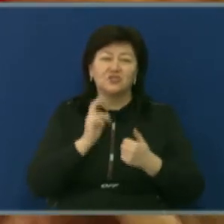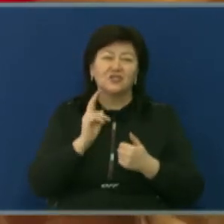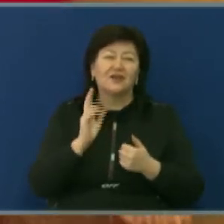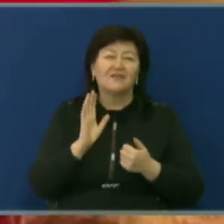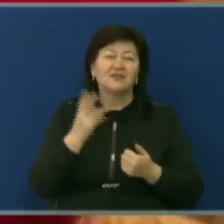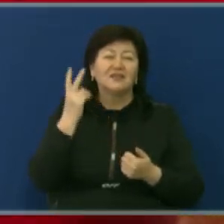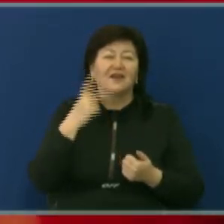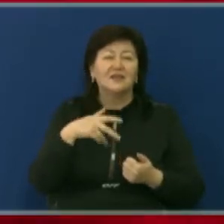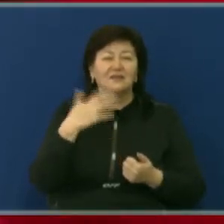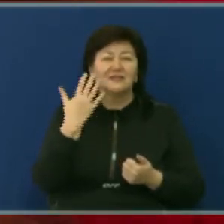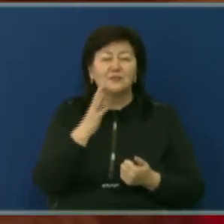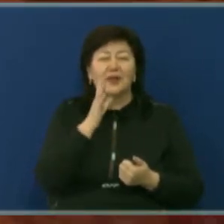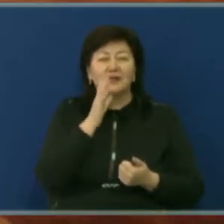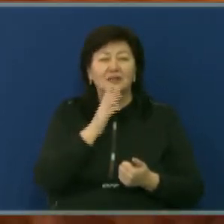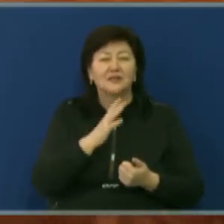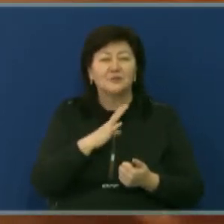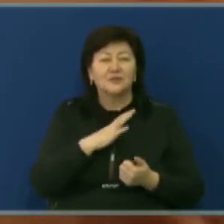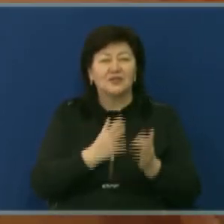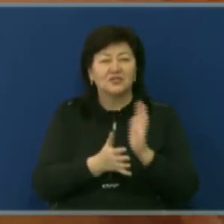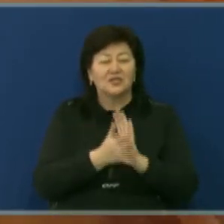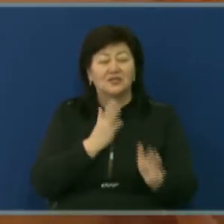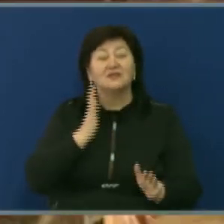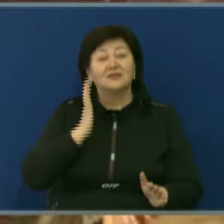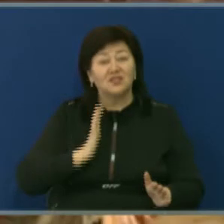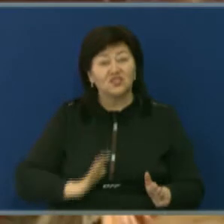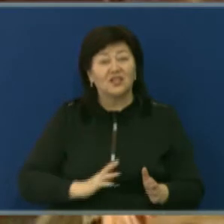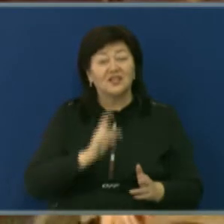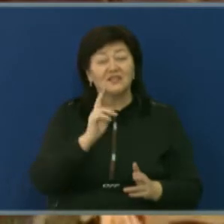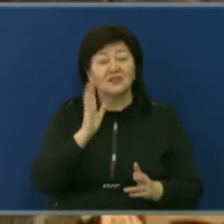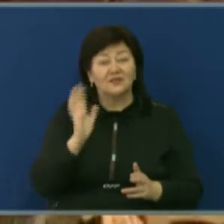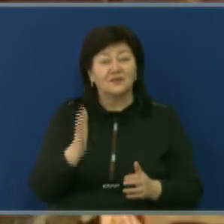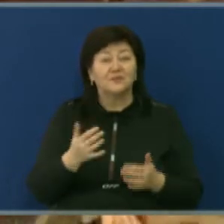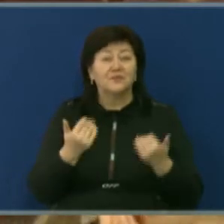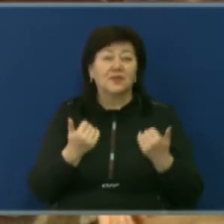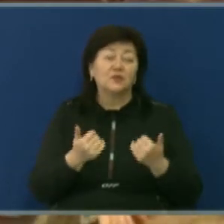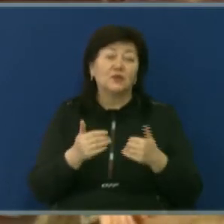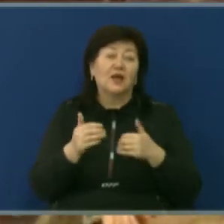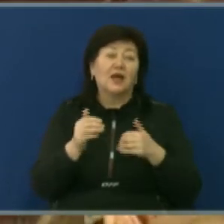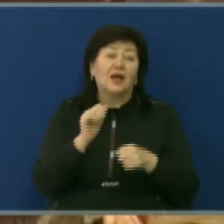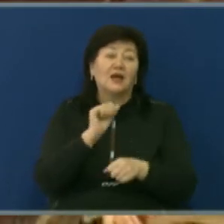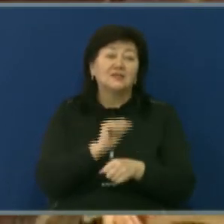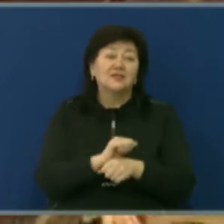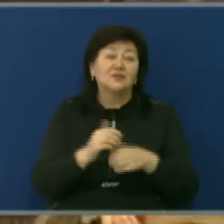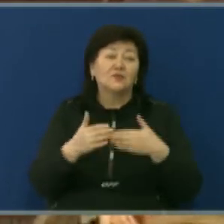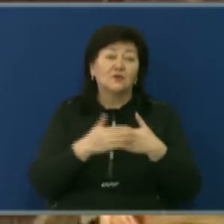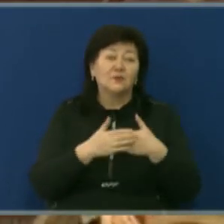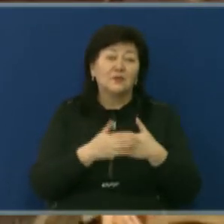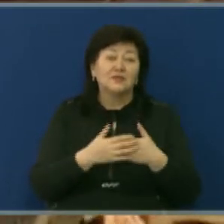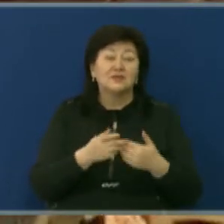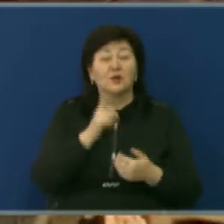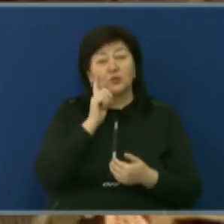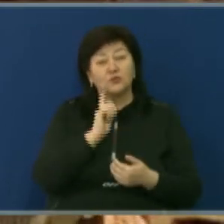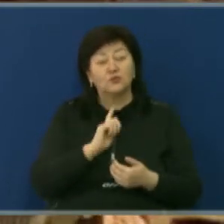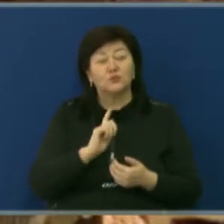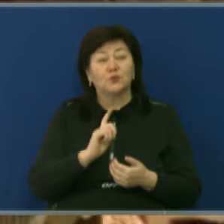женщина стояла в очереди 25 лет и дождалась его. Остановка прямо возле дома, рядом останавливается, очень